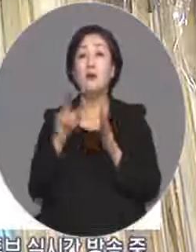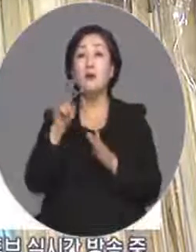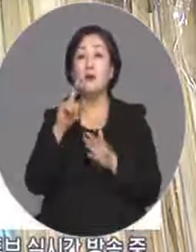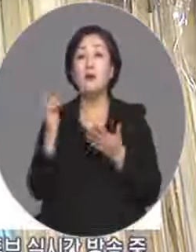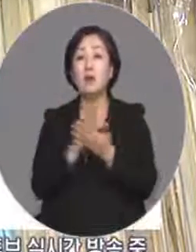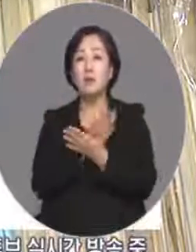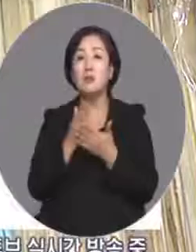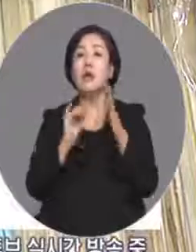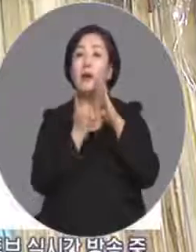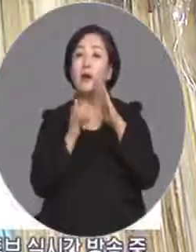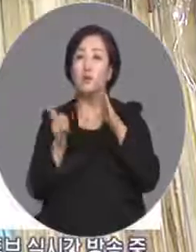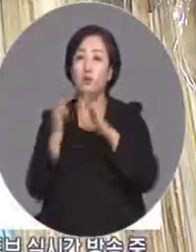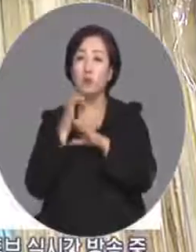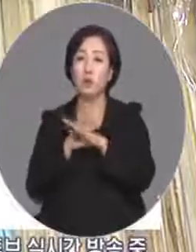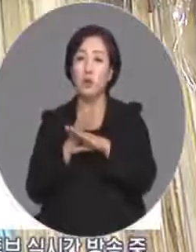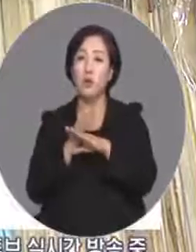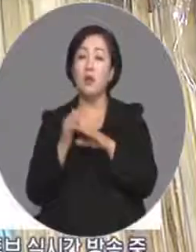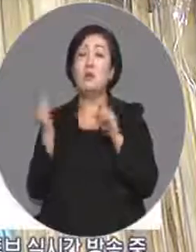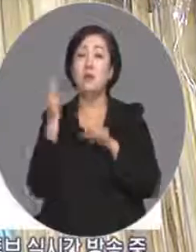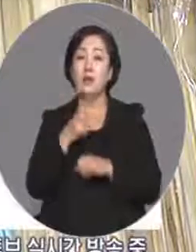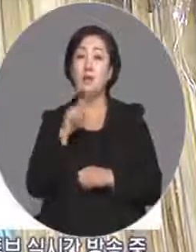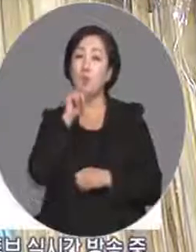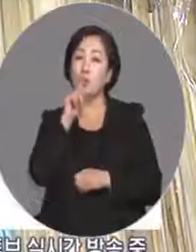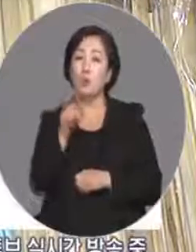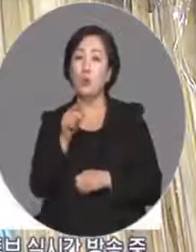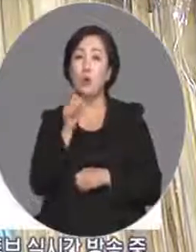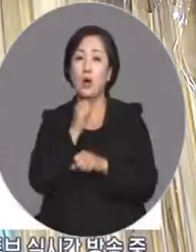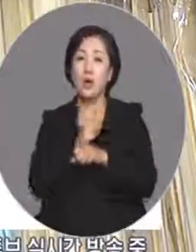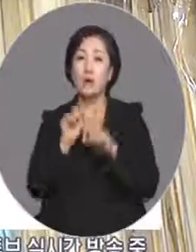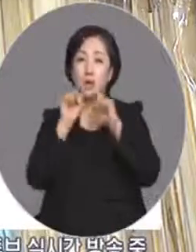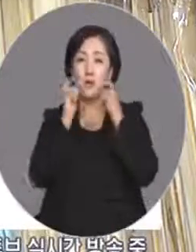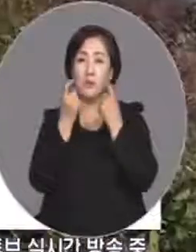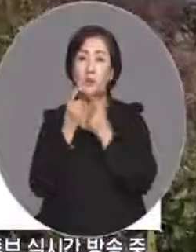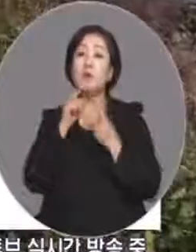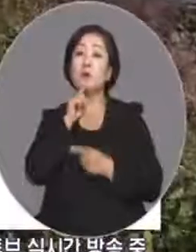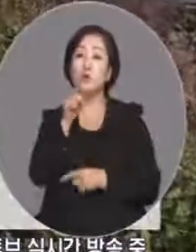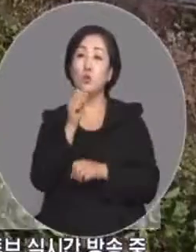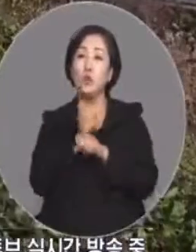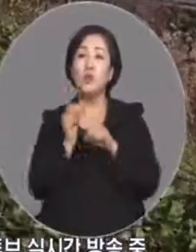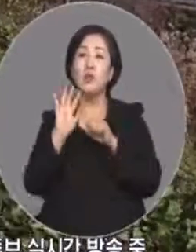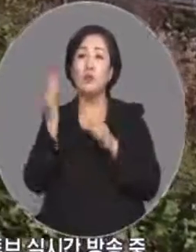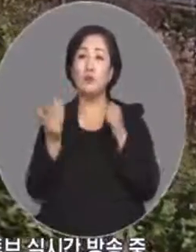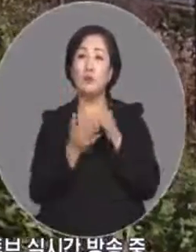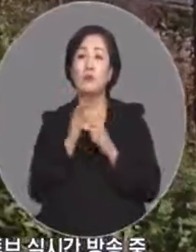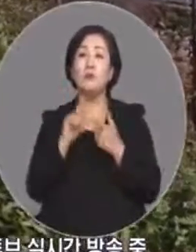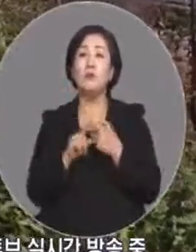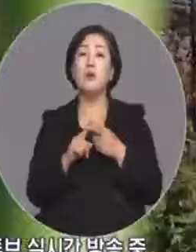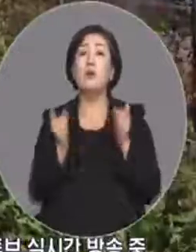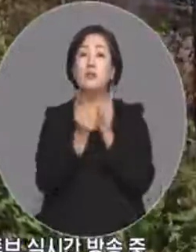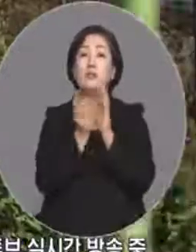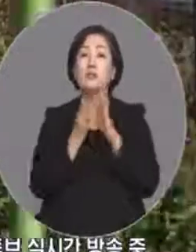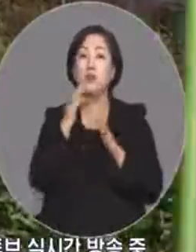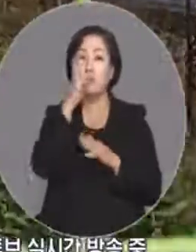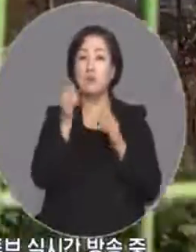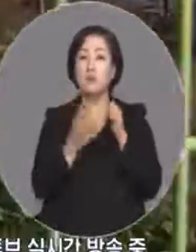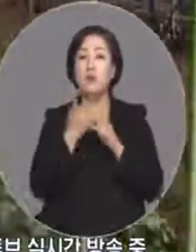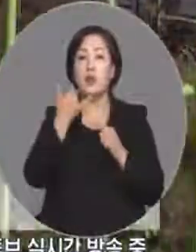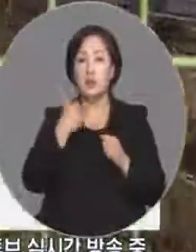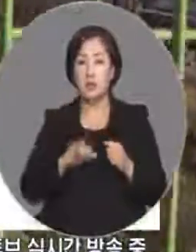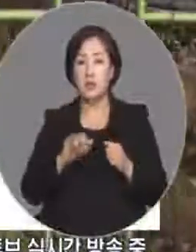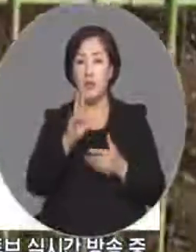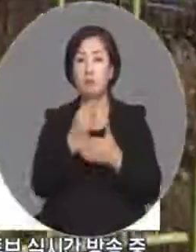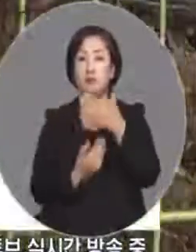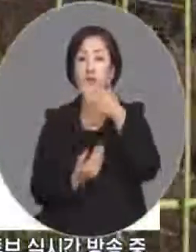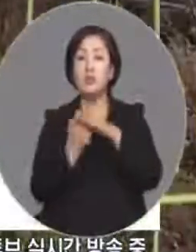가족들이 고소를 한다든가 또는 민사 소송을 제기 한다든가 예 실은 취재 당시 자녀들을 사고로 일었다 고